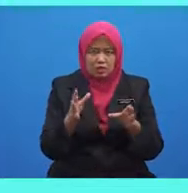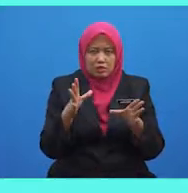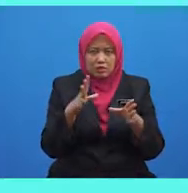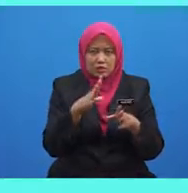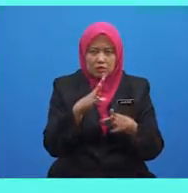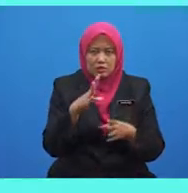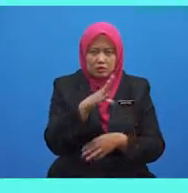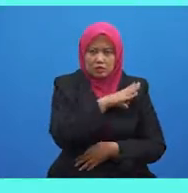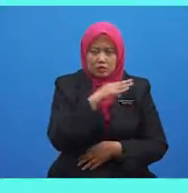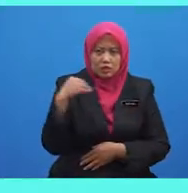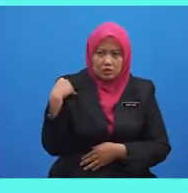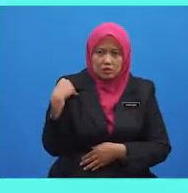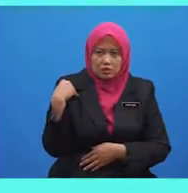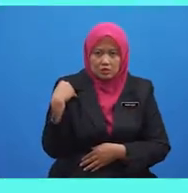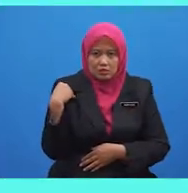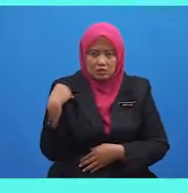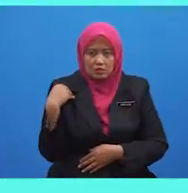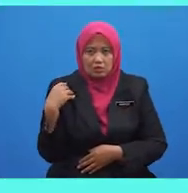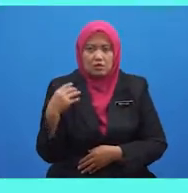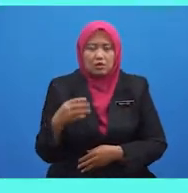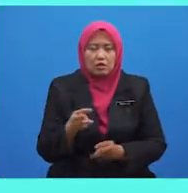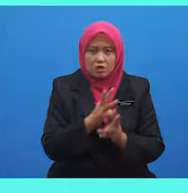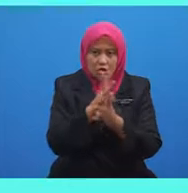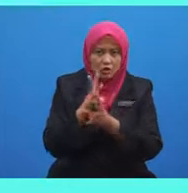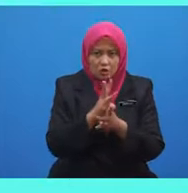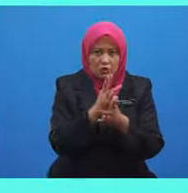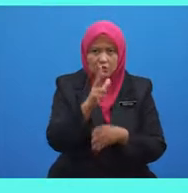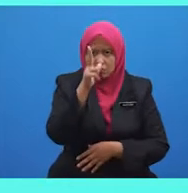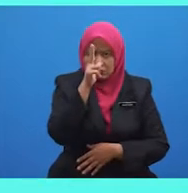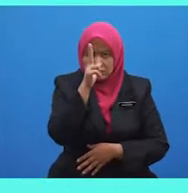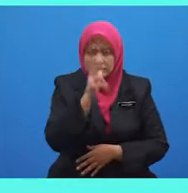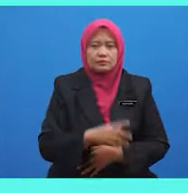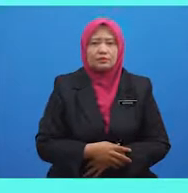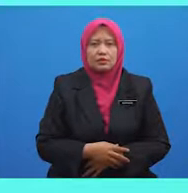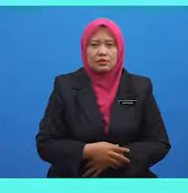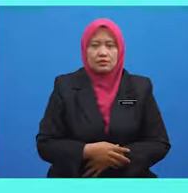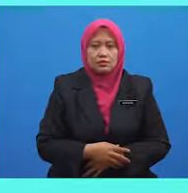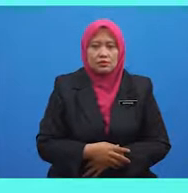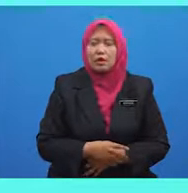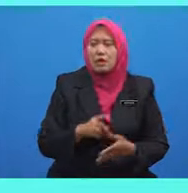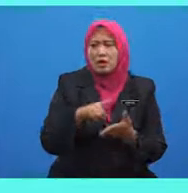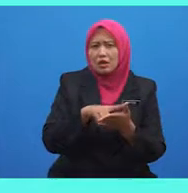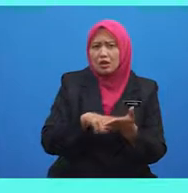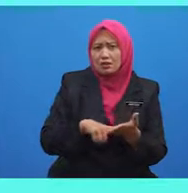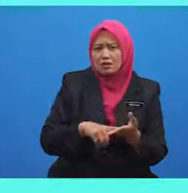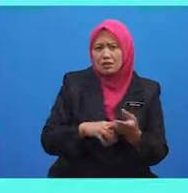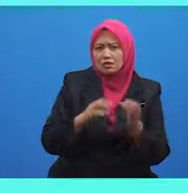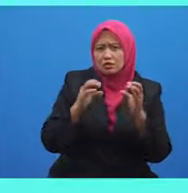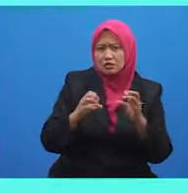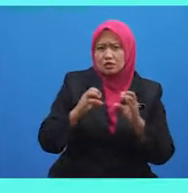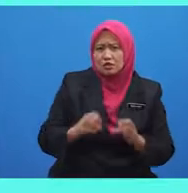Sultan Mahmud Shah. Jadi, apakah strategi Melaka untuk menghadapi serangan Portugis?